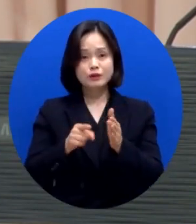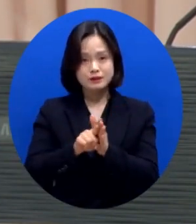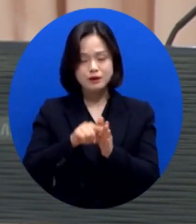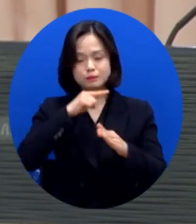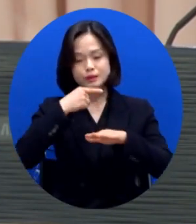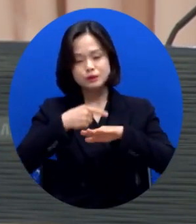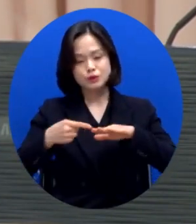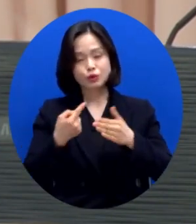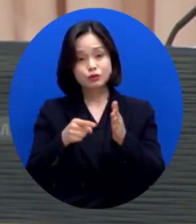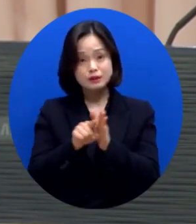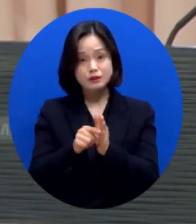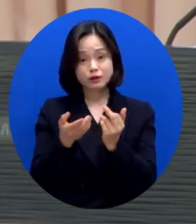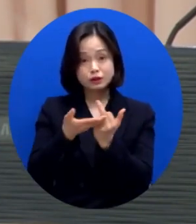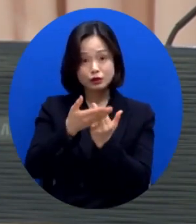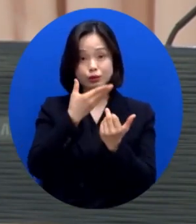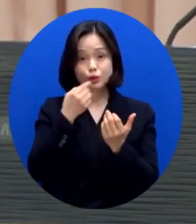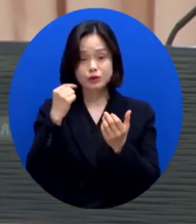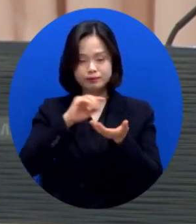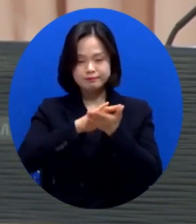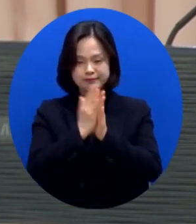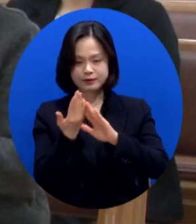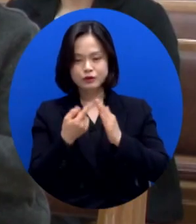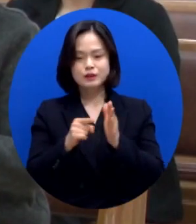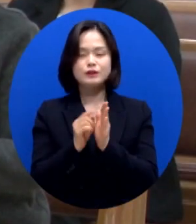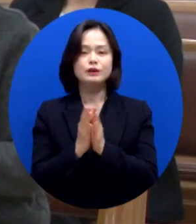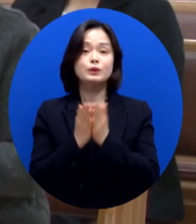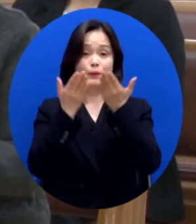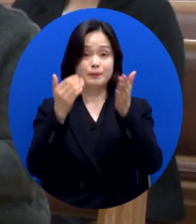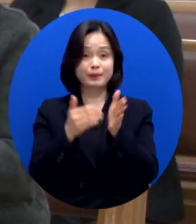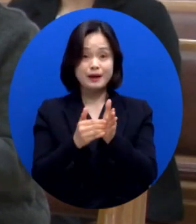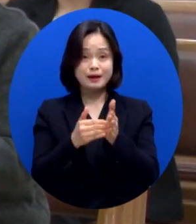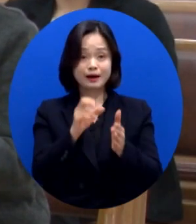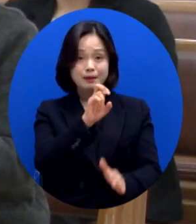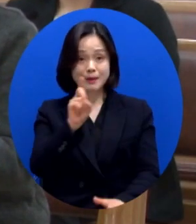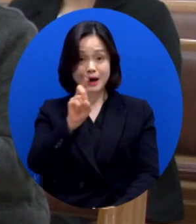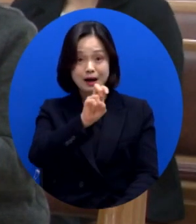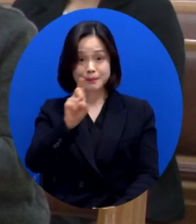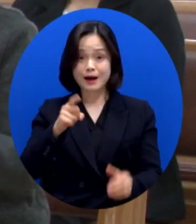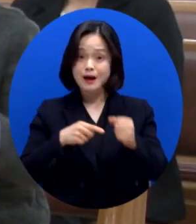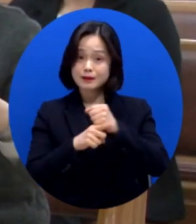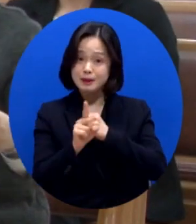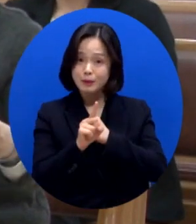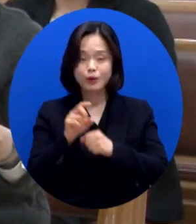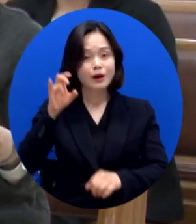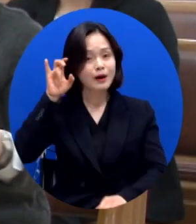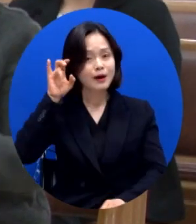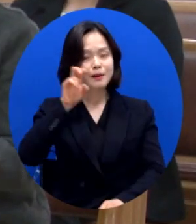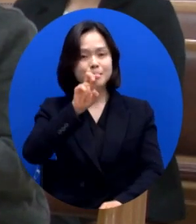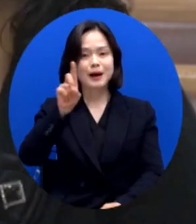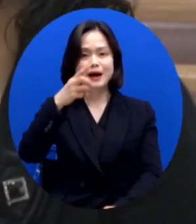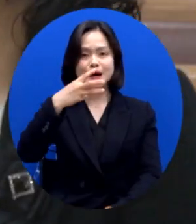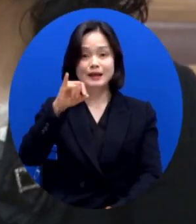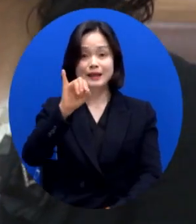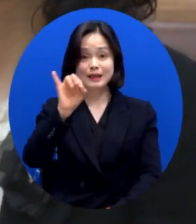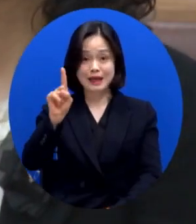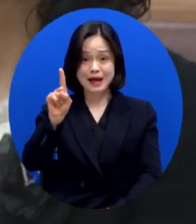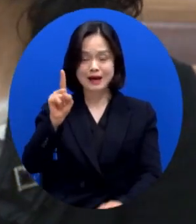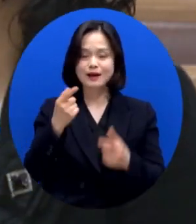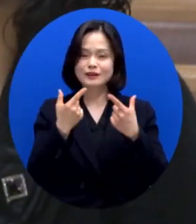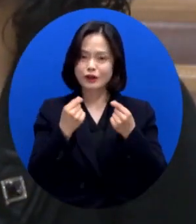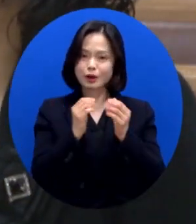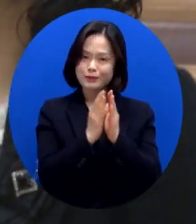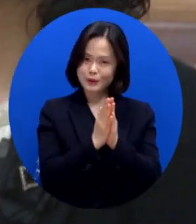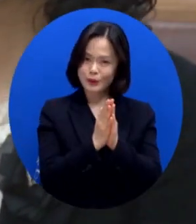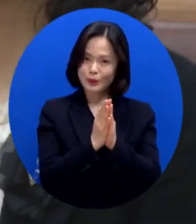제주 복음화 등을 위해 기도했습니다. 제주 마마클럽은 마리아처럼 기도하고 마르다처럼 일한다는 의미로